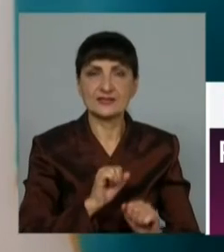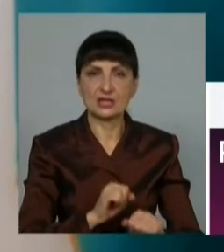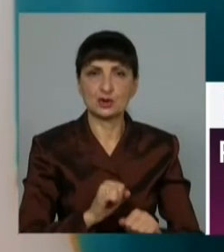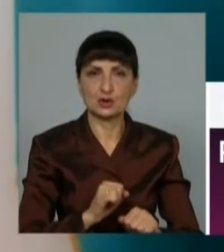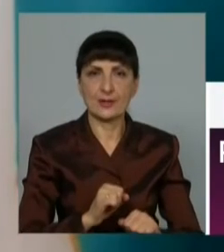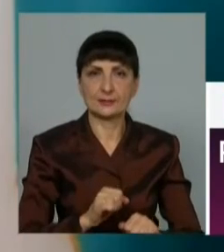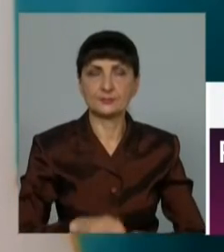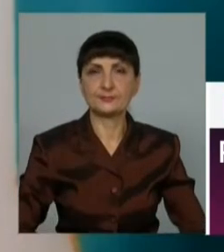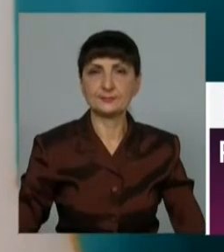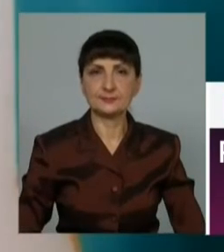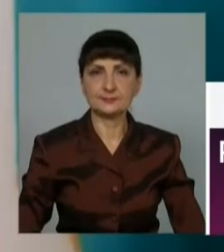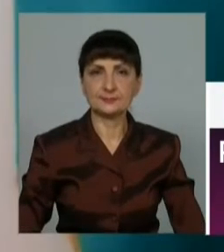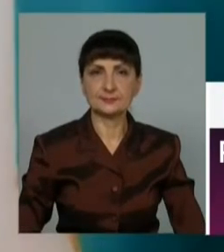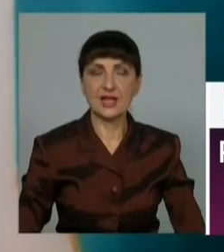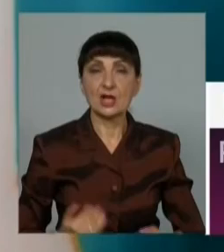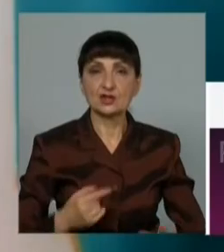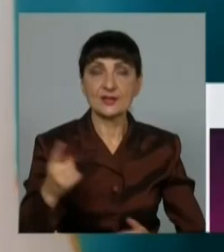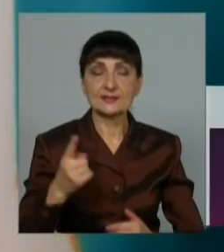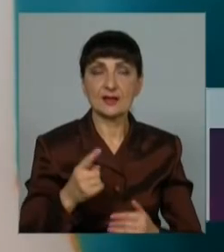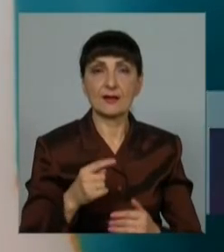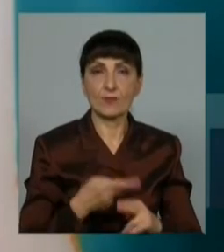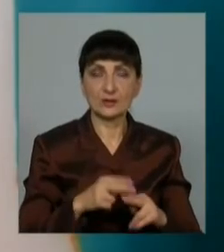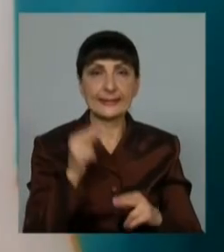вакцина. Сейчас она получила,